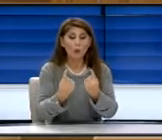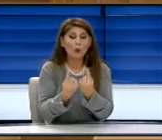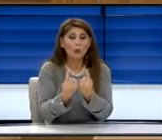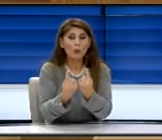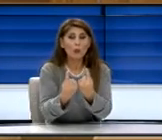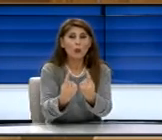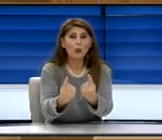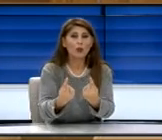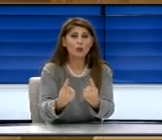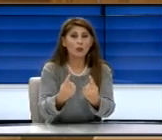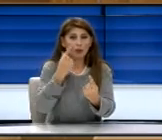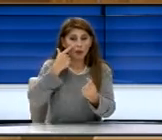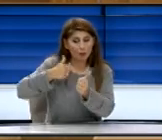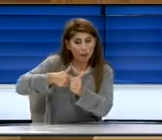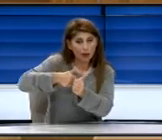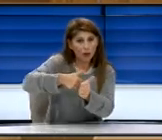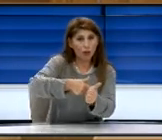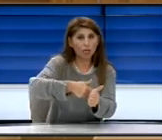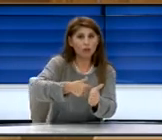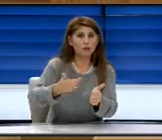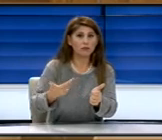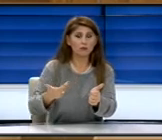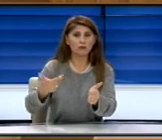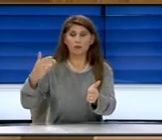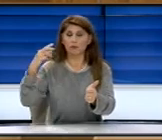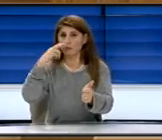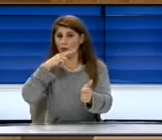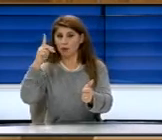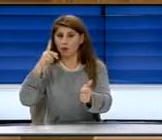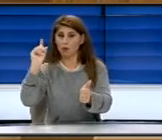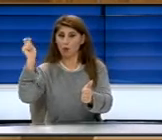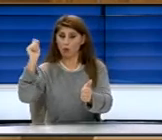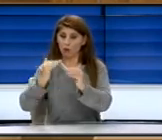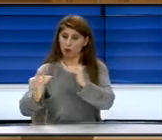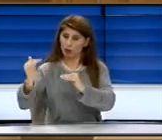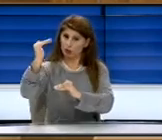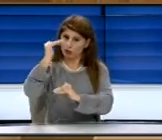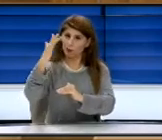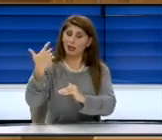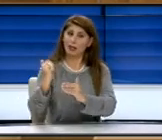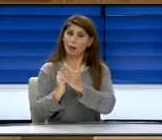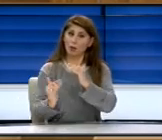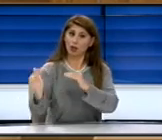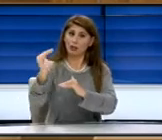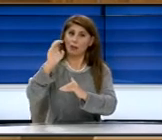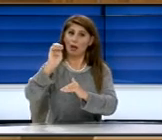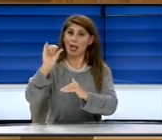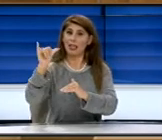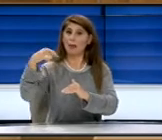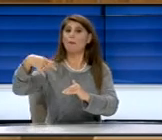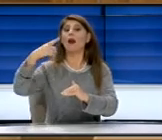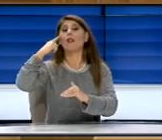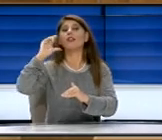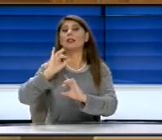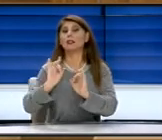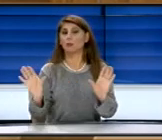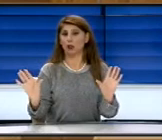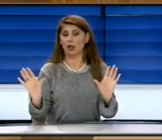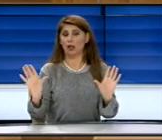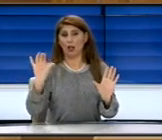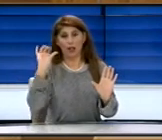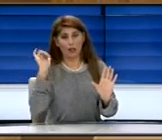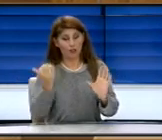τους, παρακολουθούνται, και ο Πρωθυπουργός, πολιτικός προϊστάμενος και προϊστάμενος της ΕΕΠ, δεν ξέρει τίποτα. Χθες